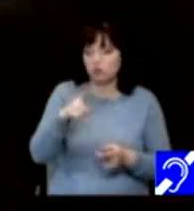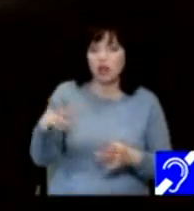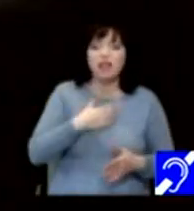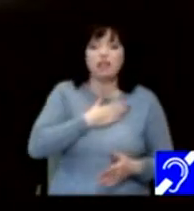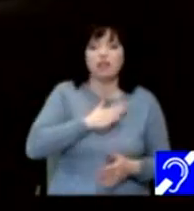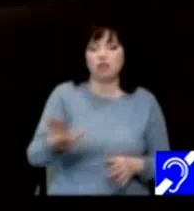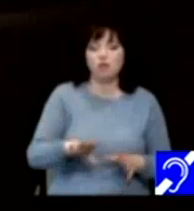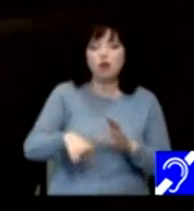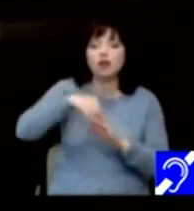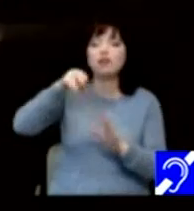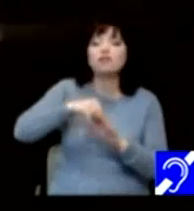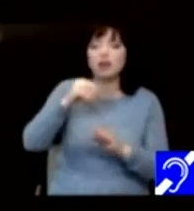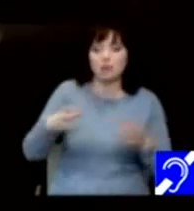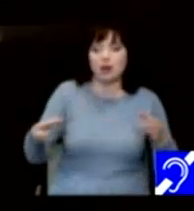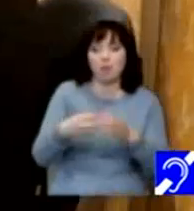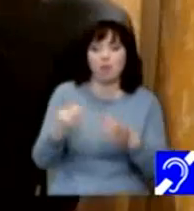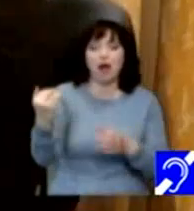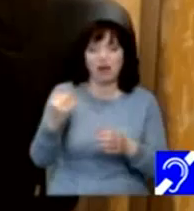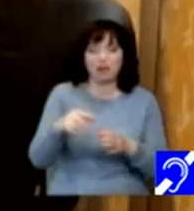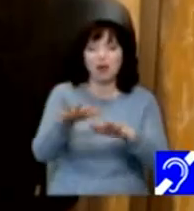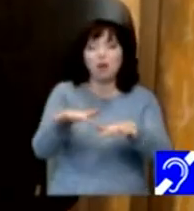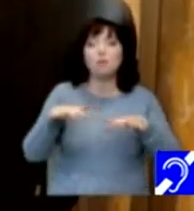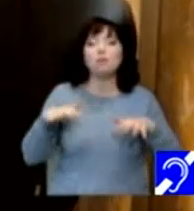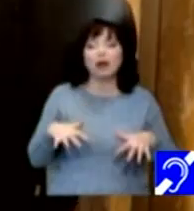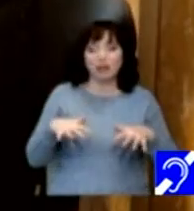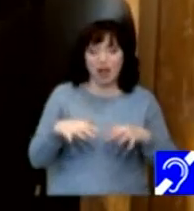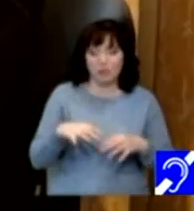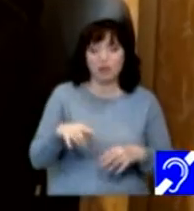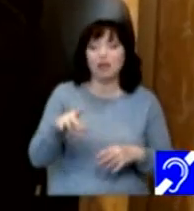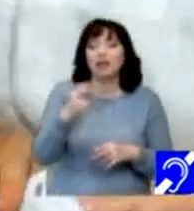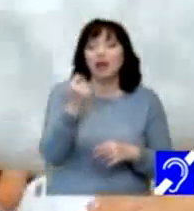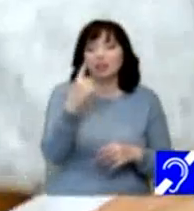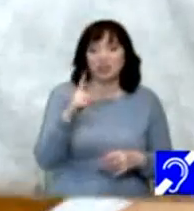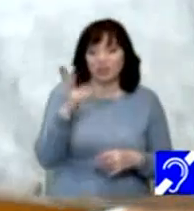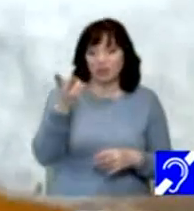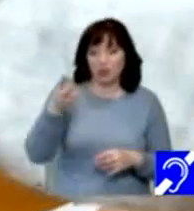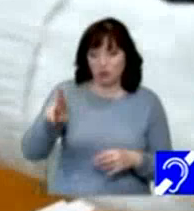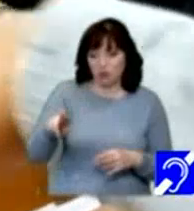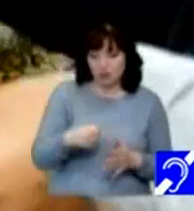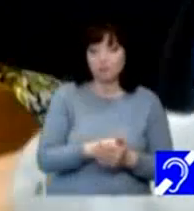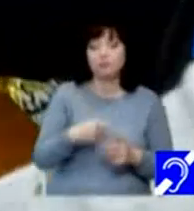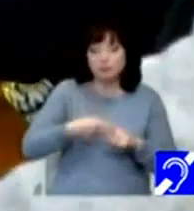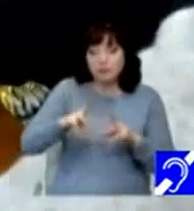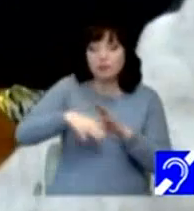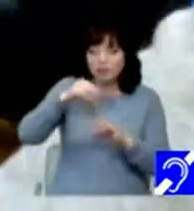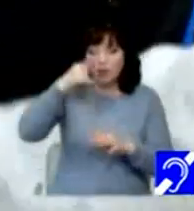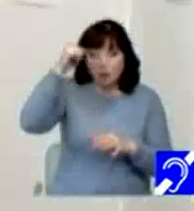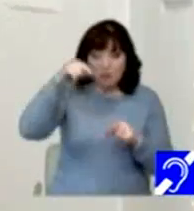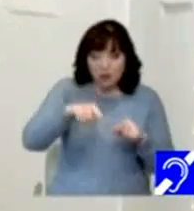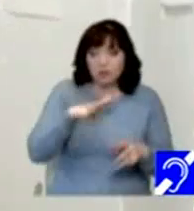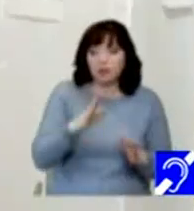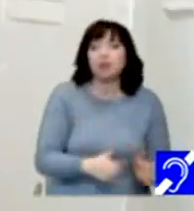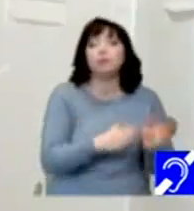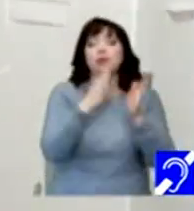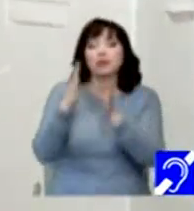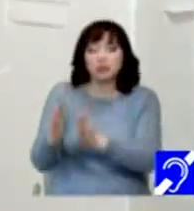scorul pe care l-a obținut partidul său la alegerile parlamentare anticipate din 11 iulie. Alegerile locale de la Bălți au fost amânate